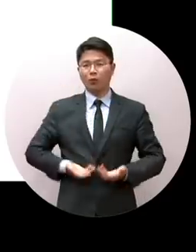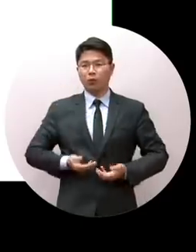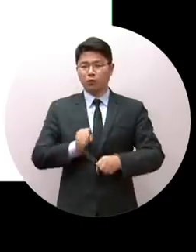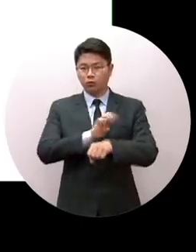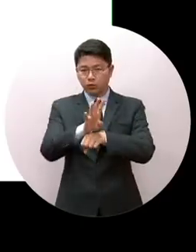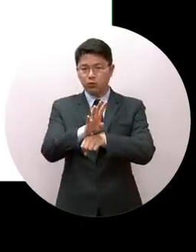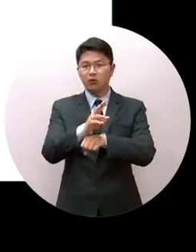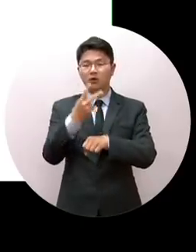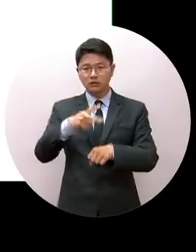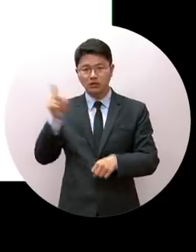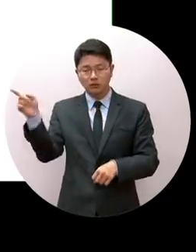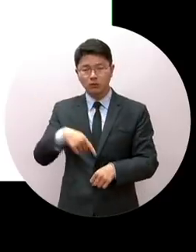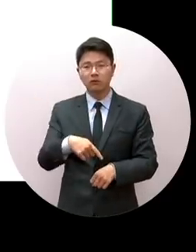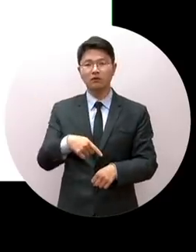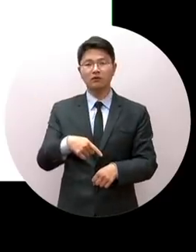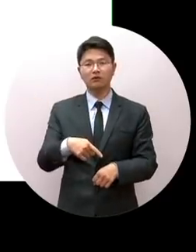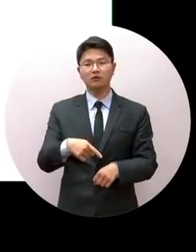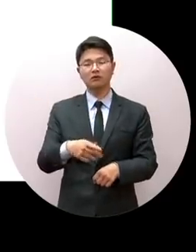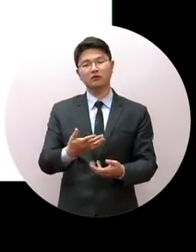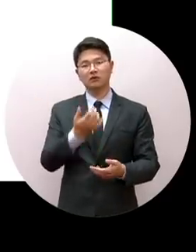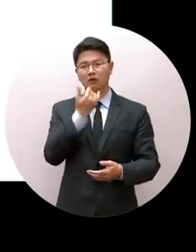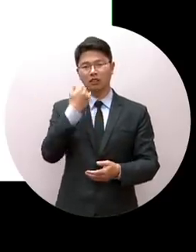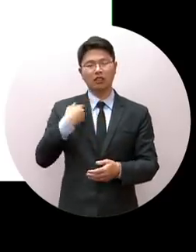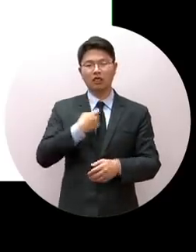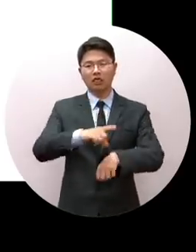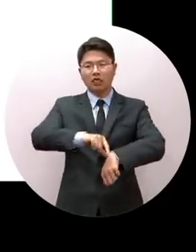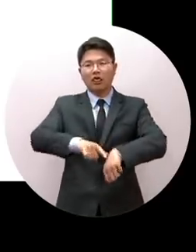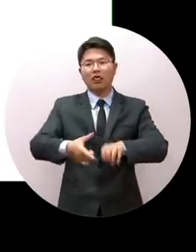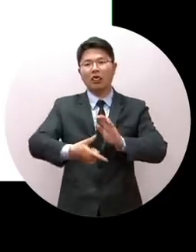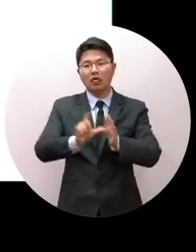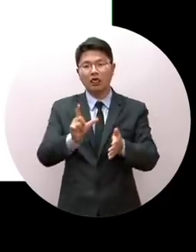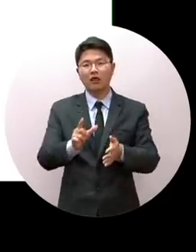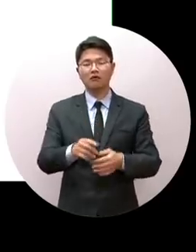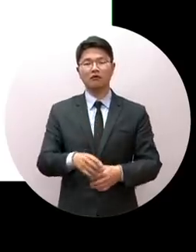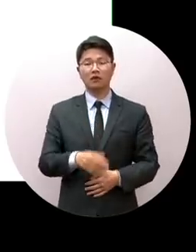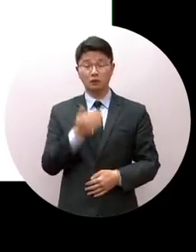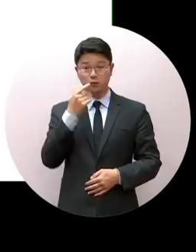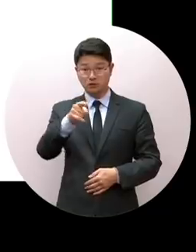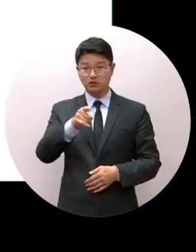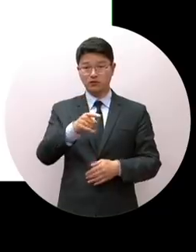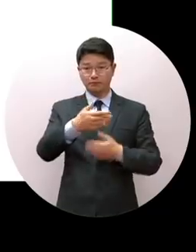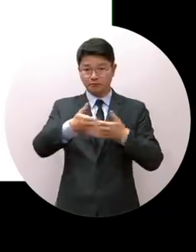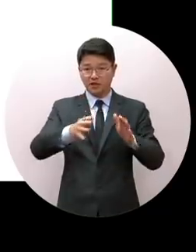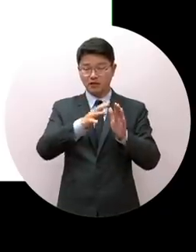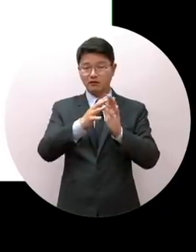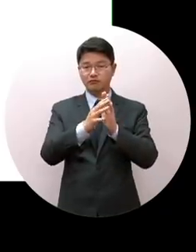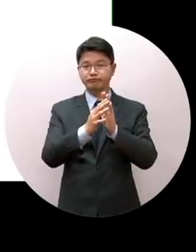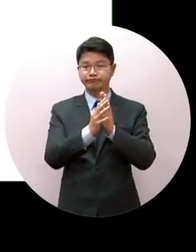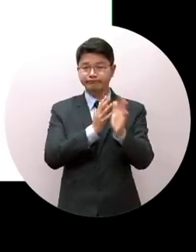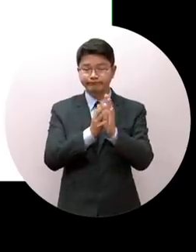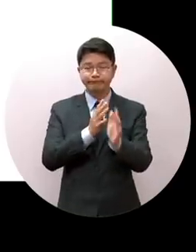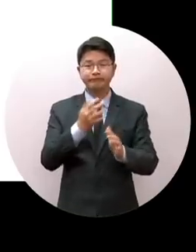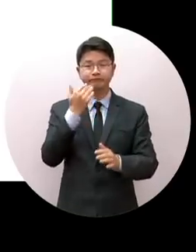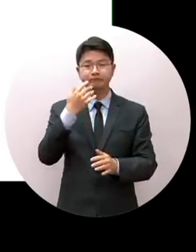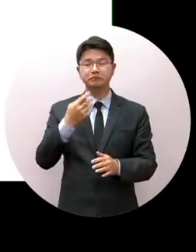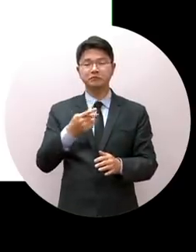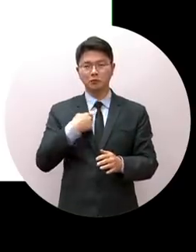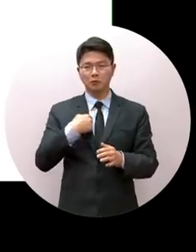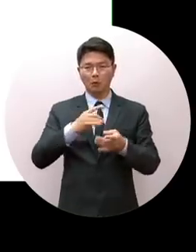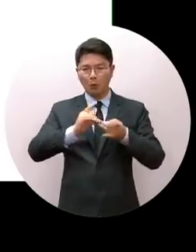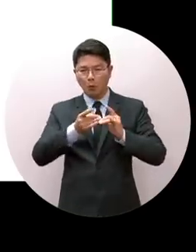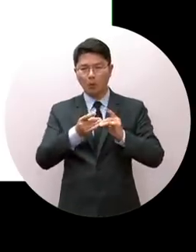来签到，可能就袂赴。啊，有一种整人的班表，拆班的变形拆班班表，就我给你拆